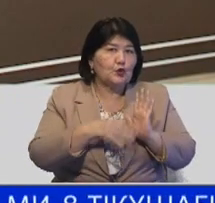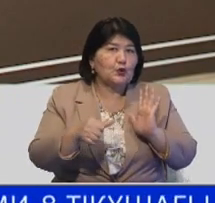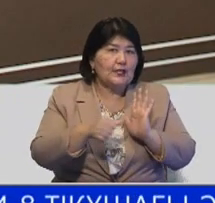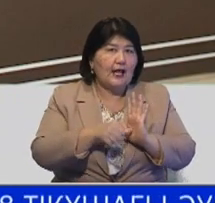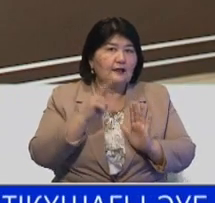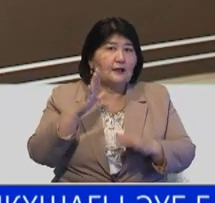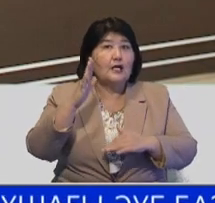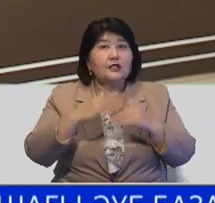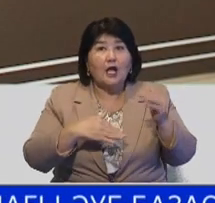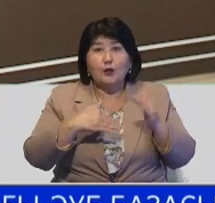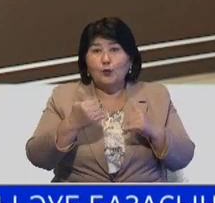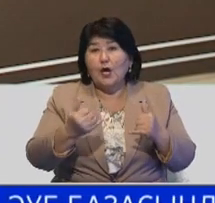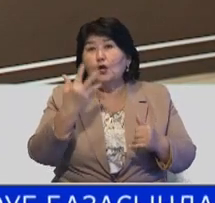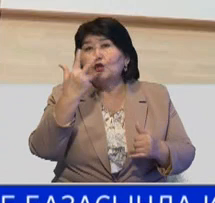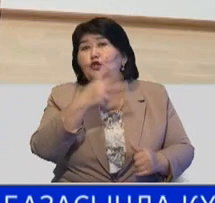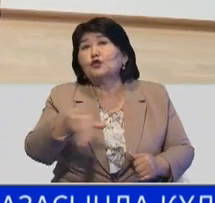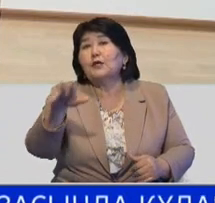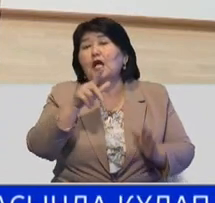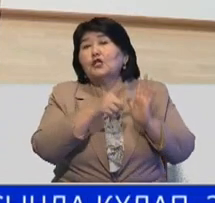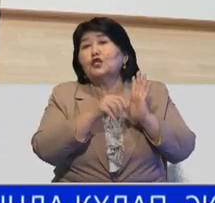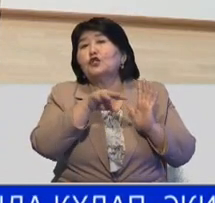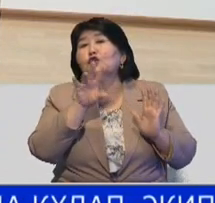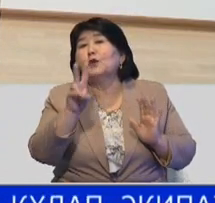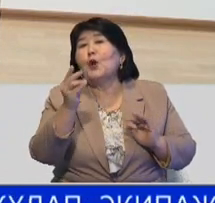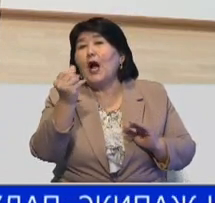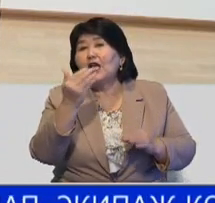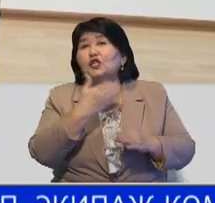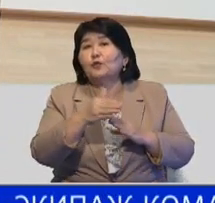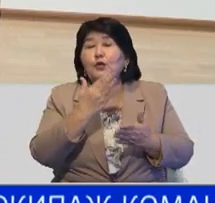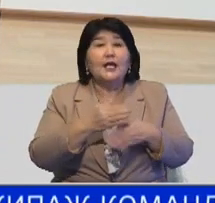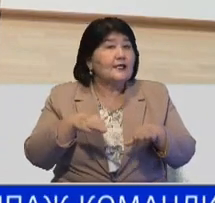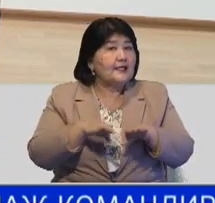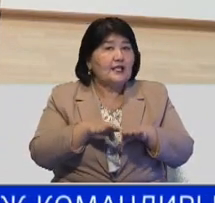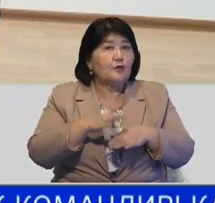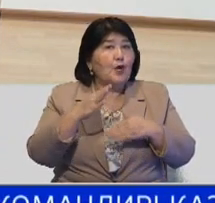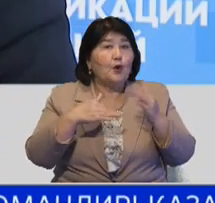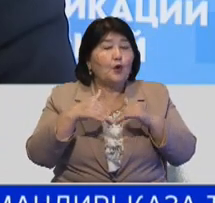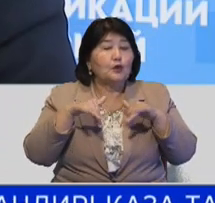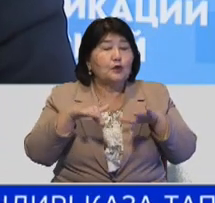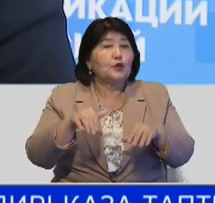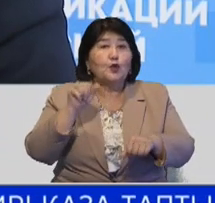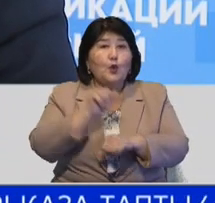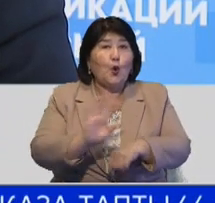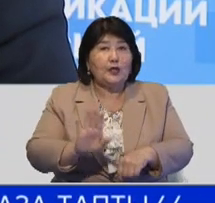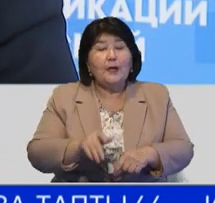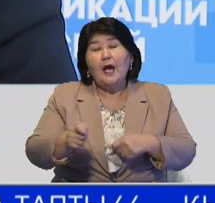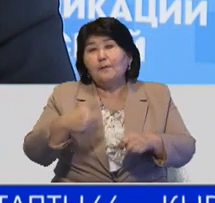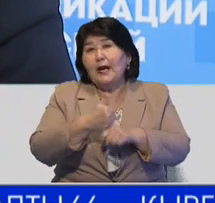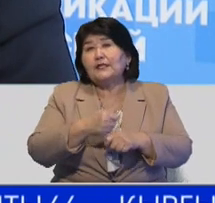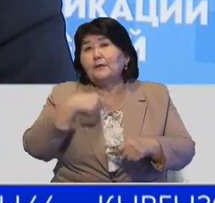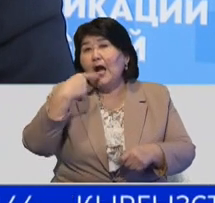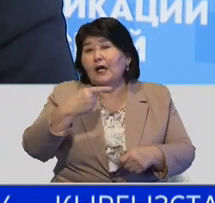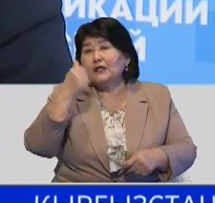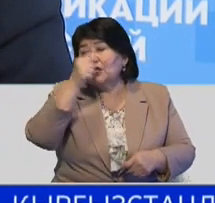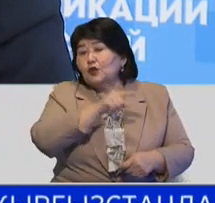296 пәтер салуға 3 миллиард 300 миллион теңге қаржы бөлініп отыр. Дегенмен құрылыс қозғалысы мұнымен тоқтап қалмайды. Басқарма басшысының